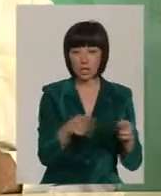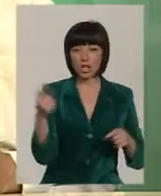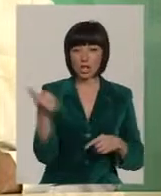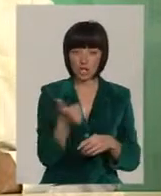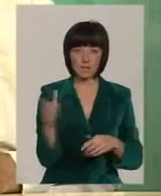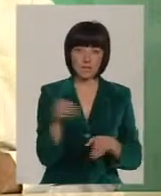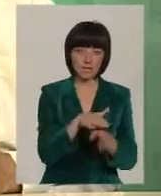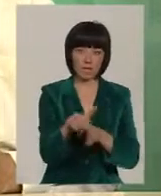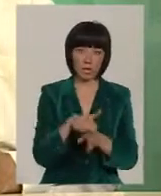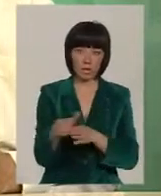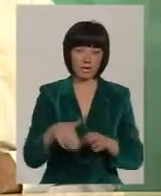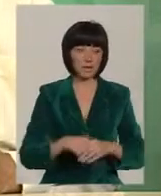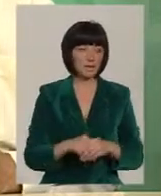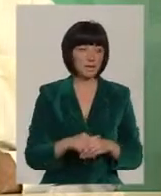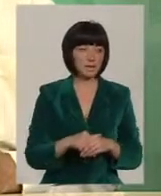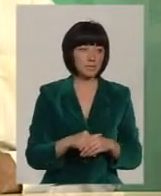вони будуть всі виконані.